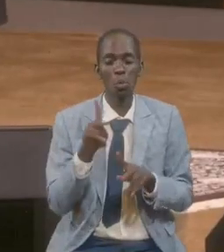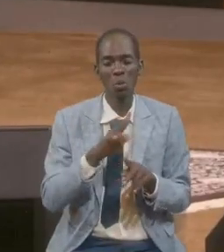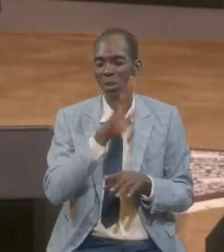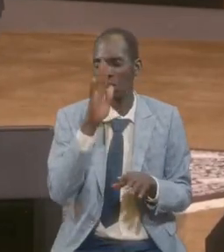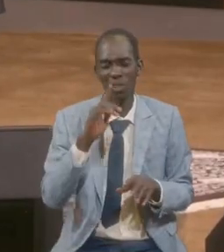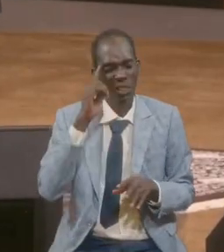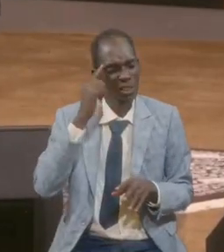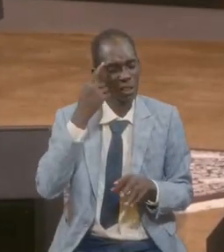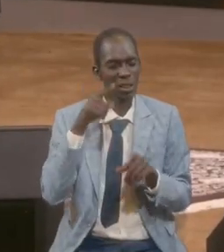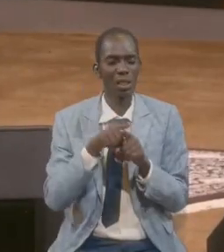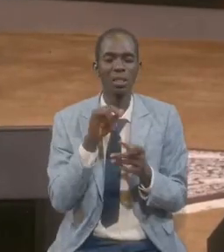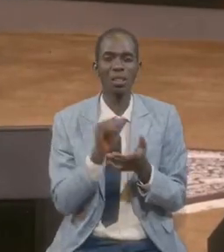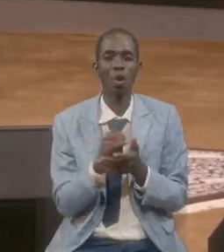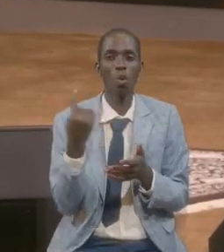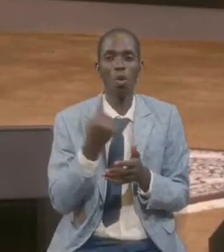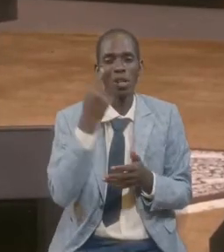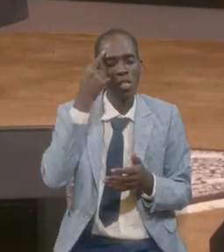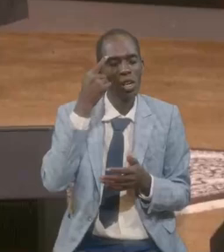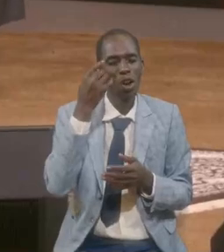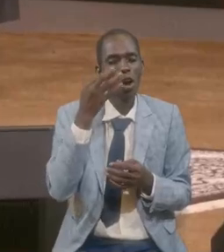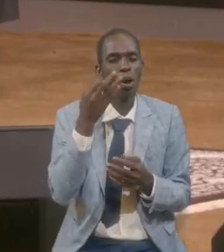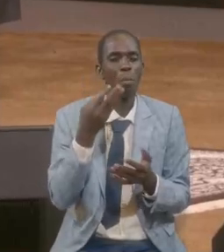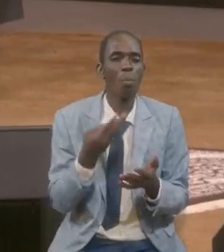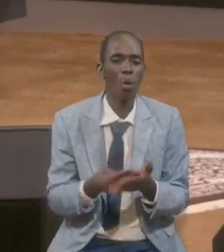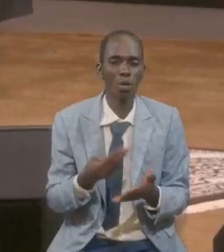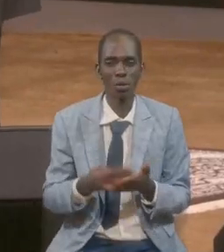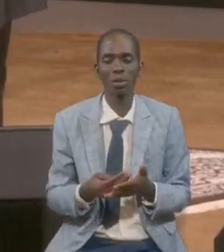cela. L'argent est ici.